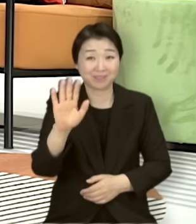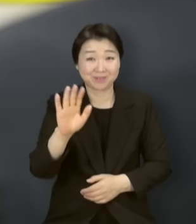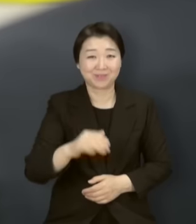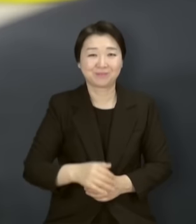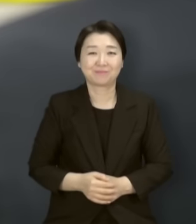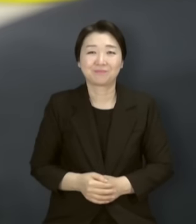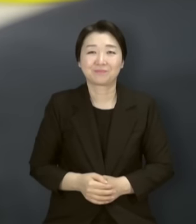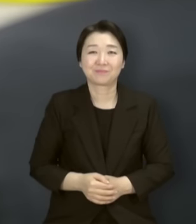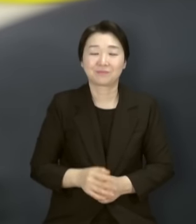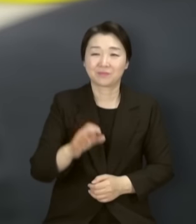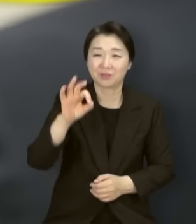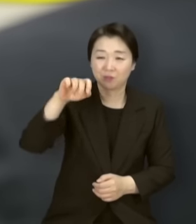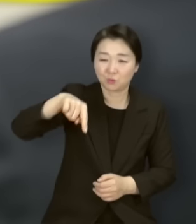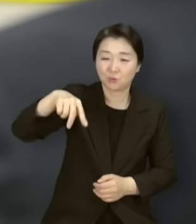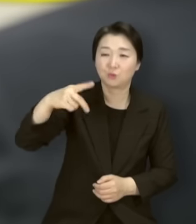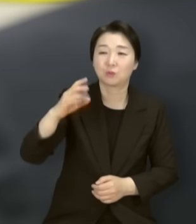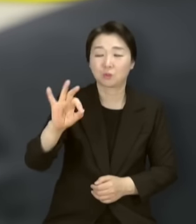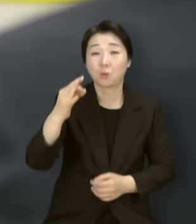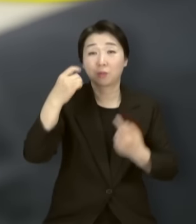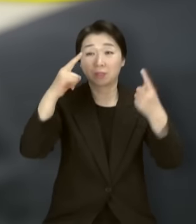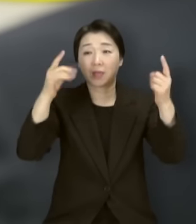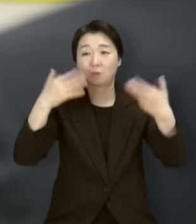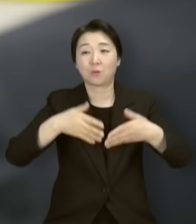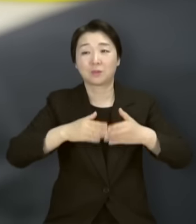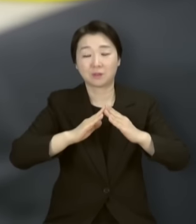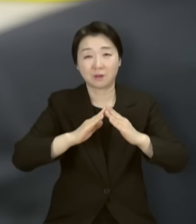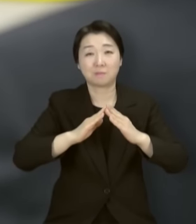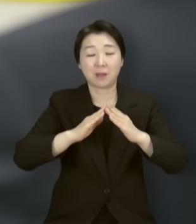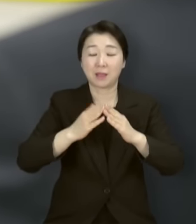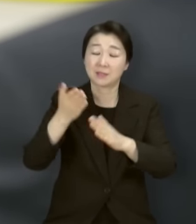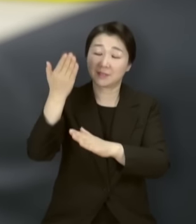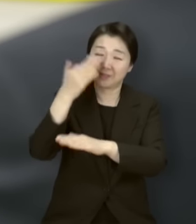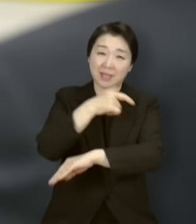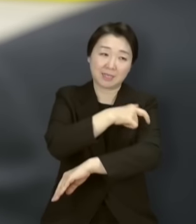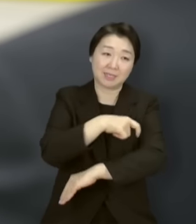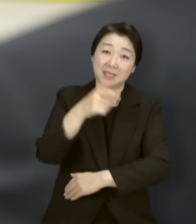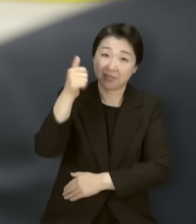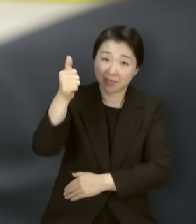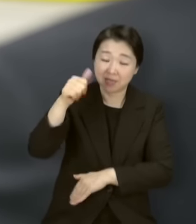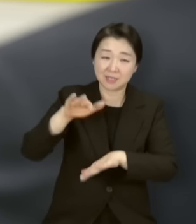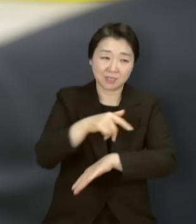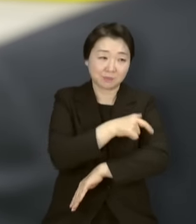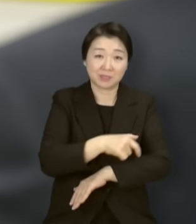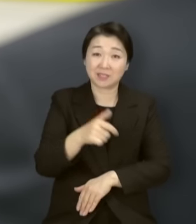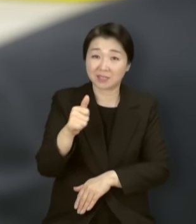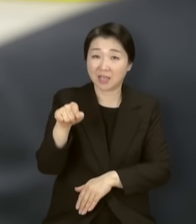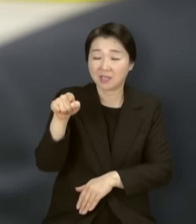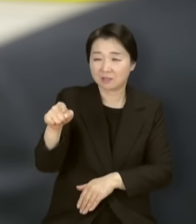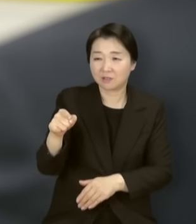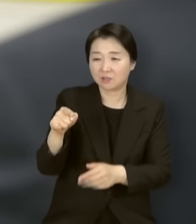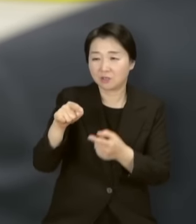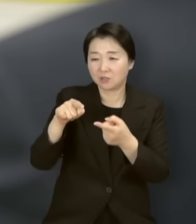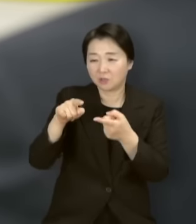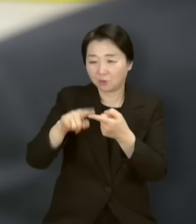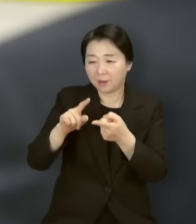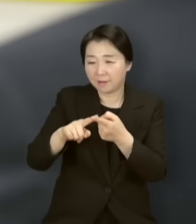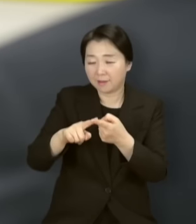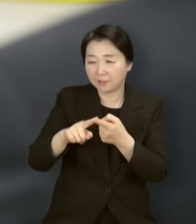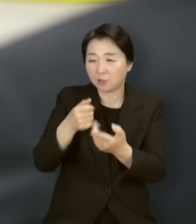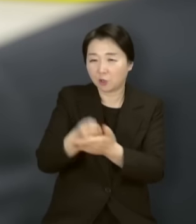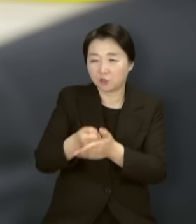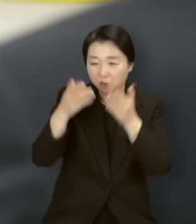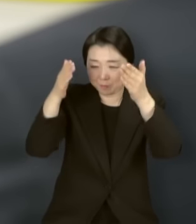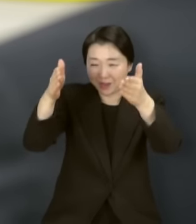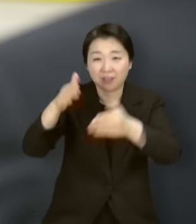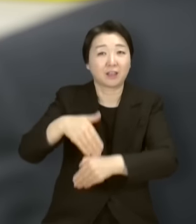네. 그 우성대학을 설립하신 네. 선대 이사장님과 현재 이사장님 그쪽에 네. 방향을 딱 잡으신 것